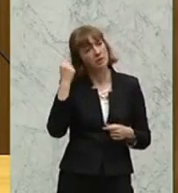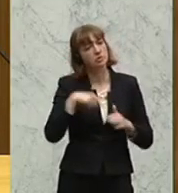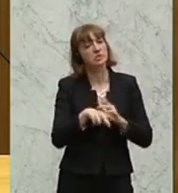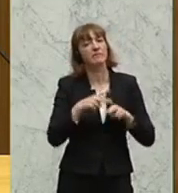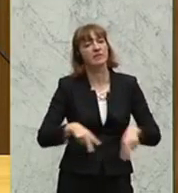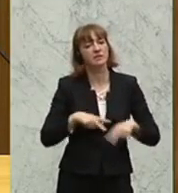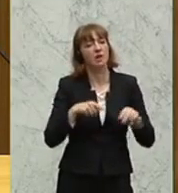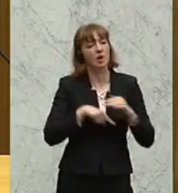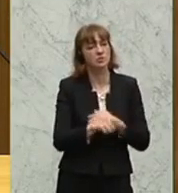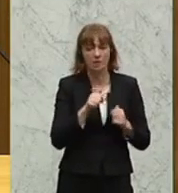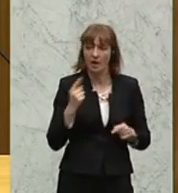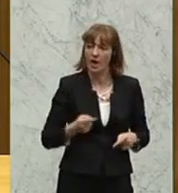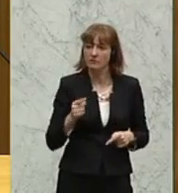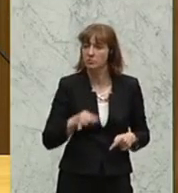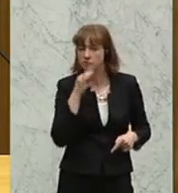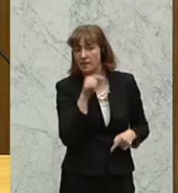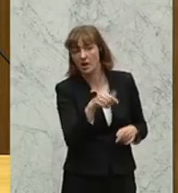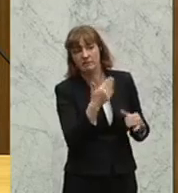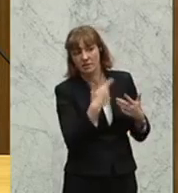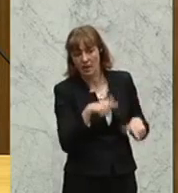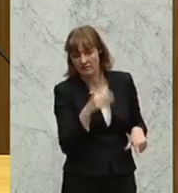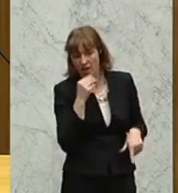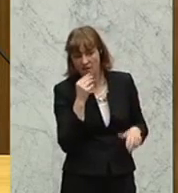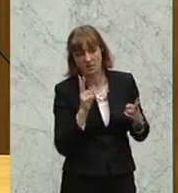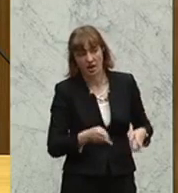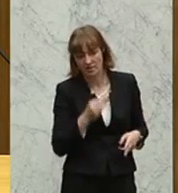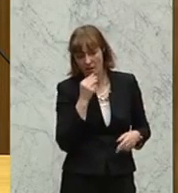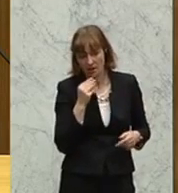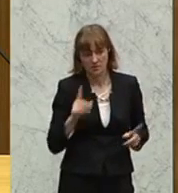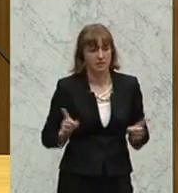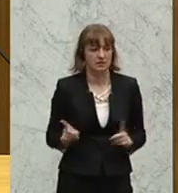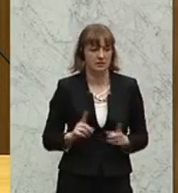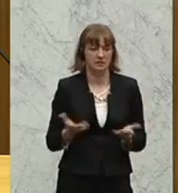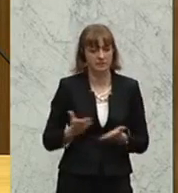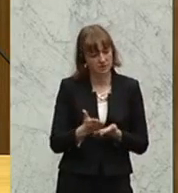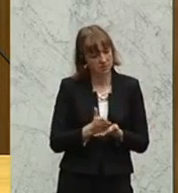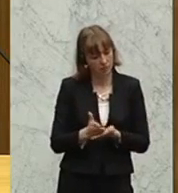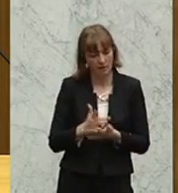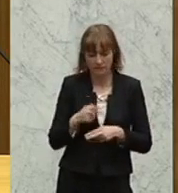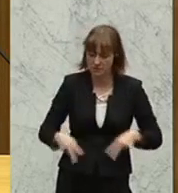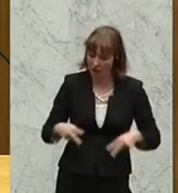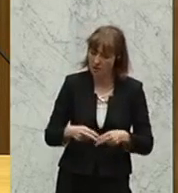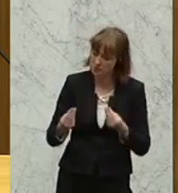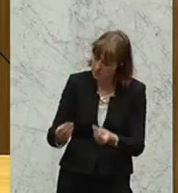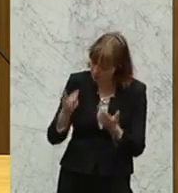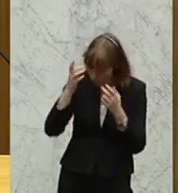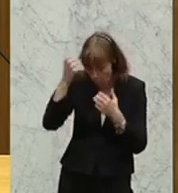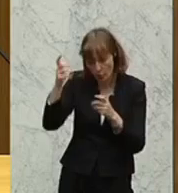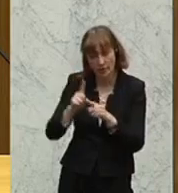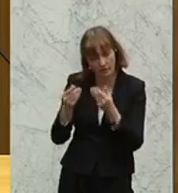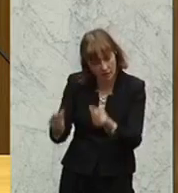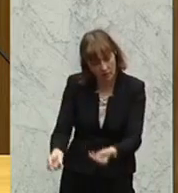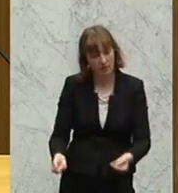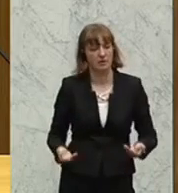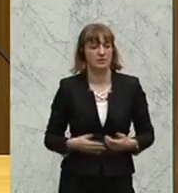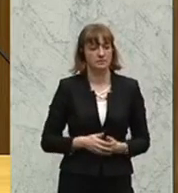reden wir heute über diese Punkte? Weil das Nichtraucherschutz wichtig ist, da haben wir, glaube ich, Konsens. Dass die